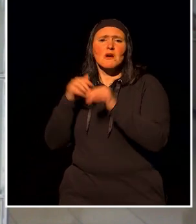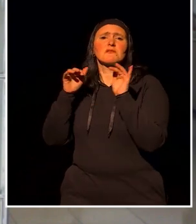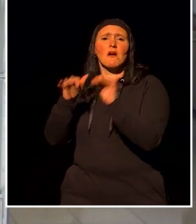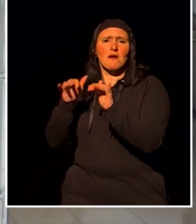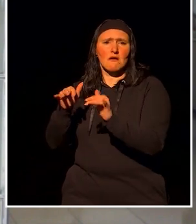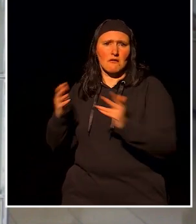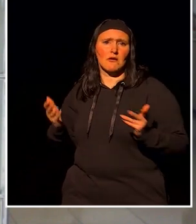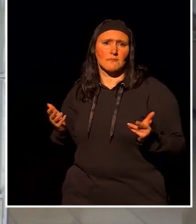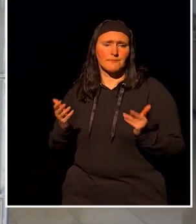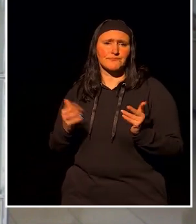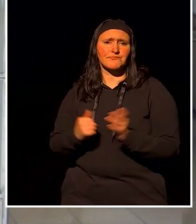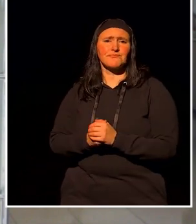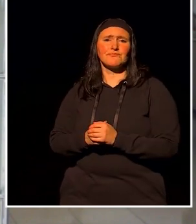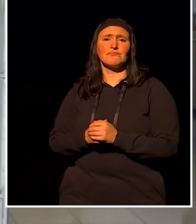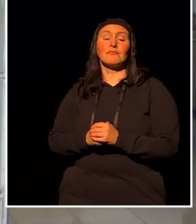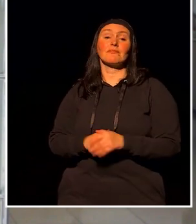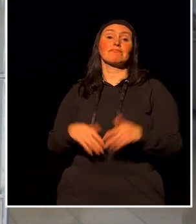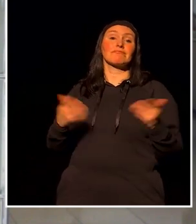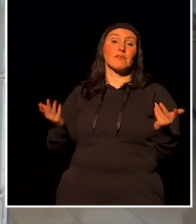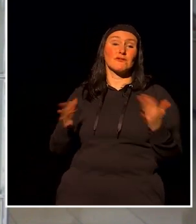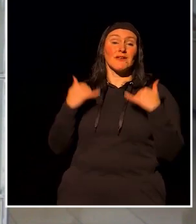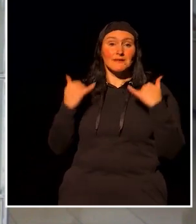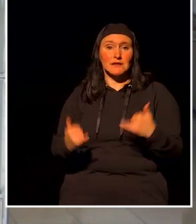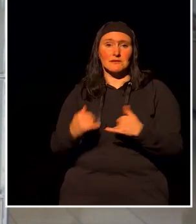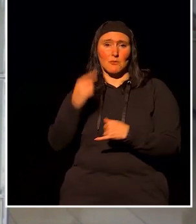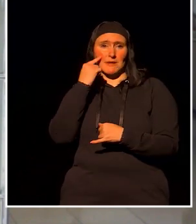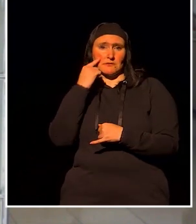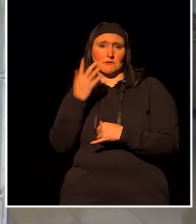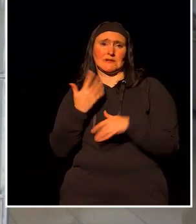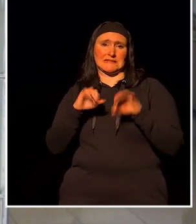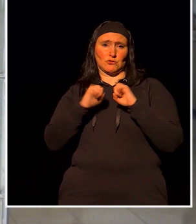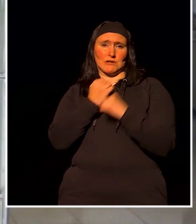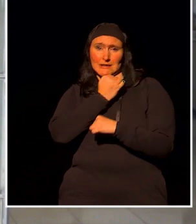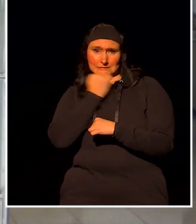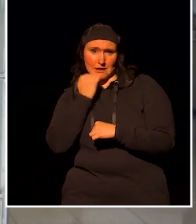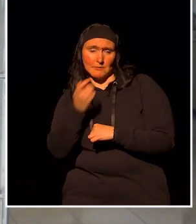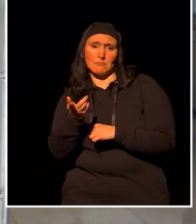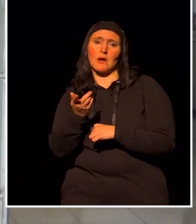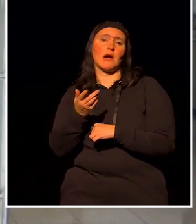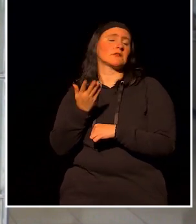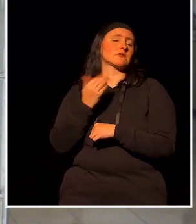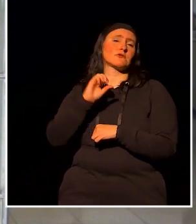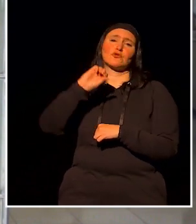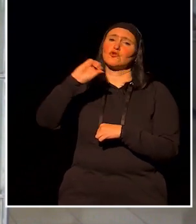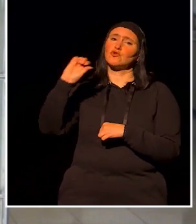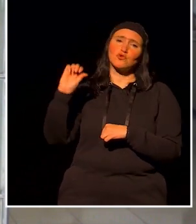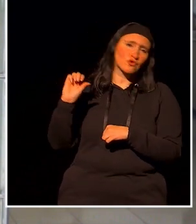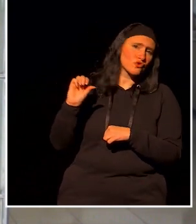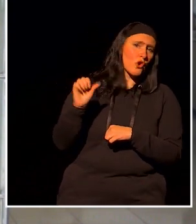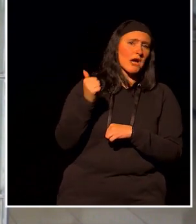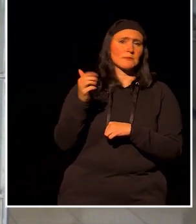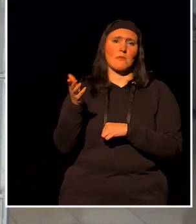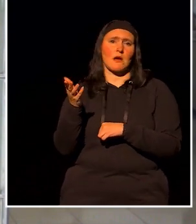gerade in so Extremsituationen, wie wir sie jetzt im Moment haben, nochmal klar ihren